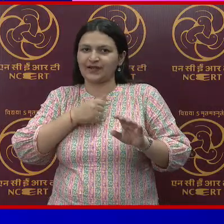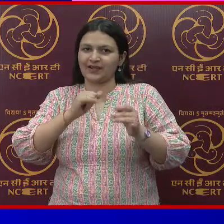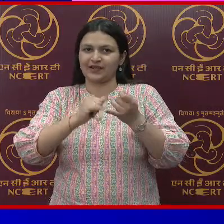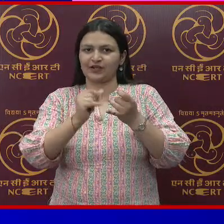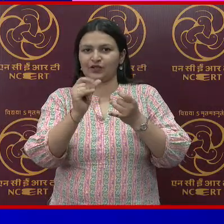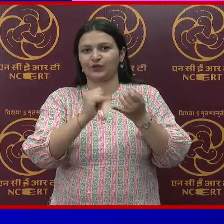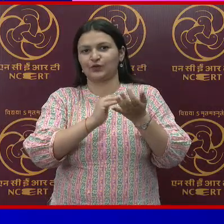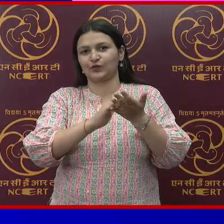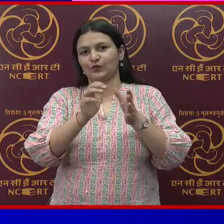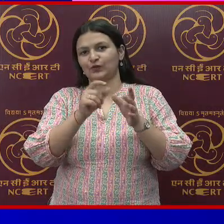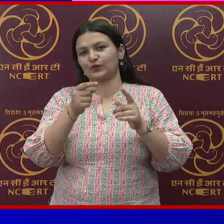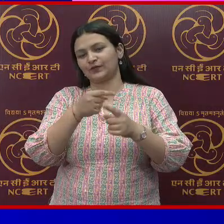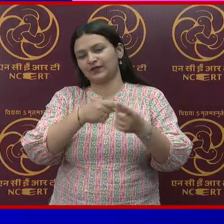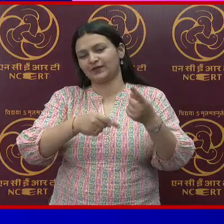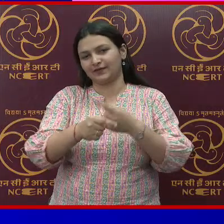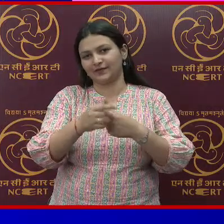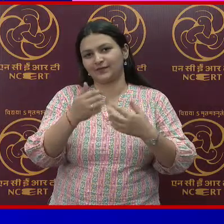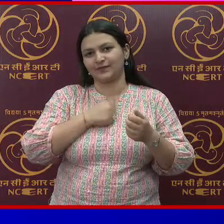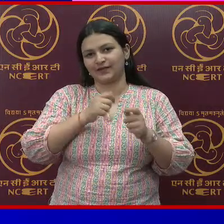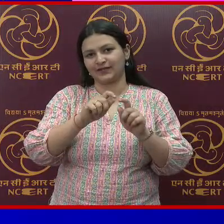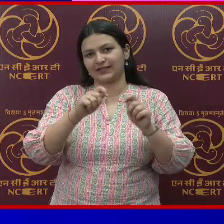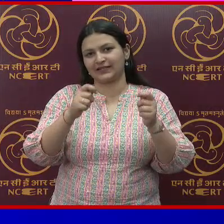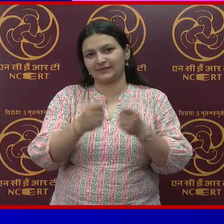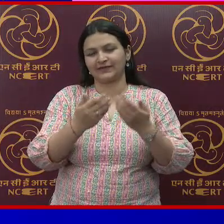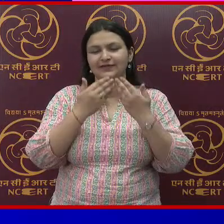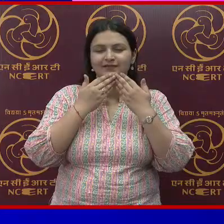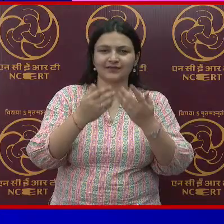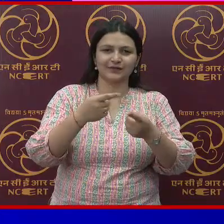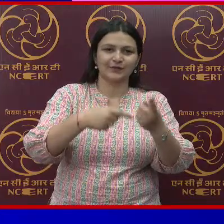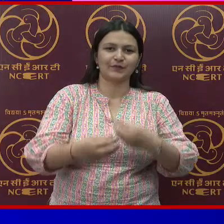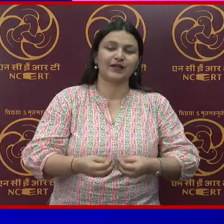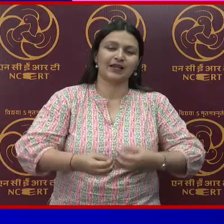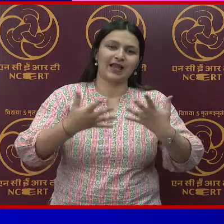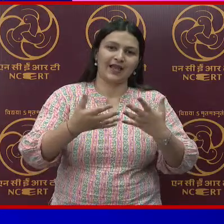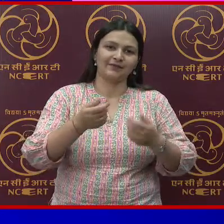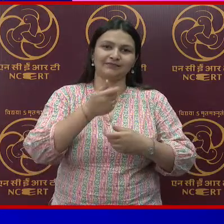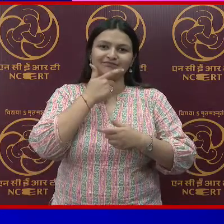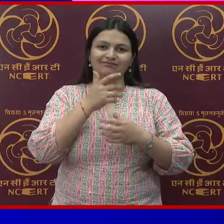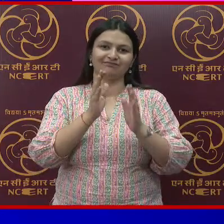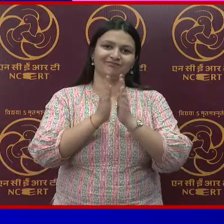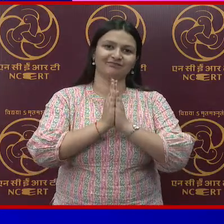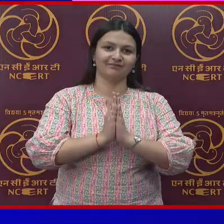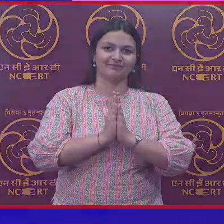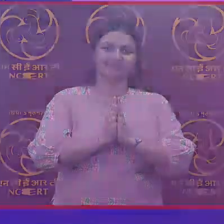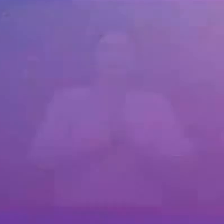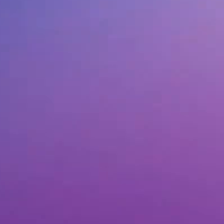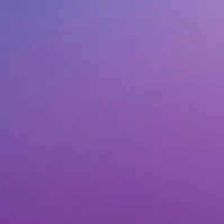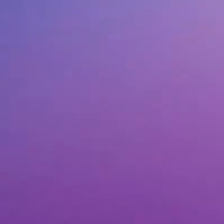सुषमा आप सभी से चाहती हूँ अपनी टीम के साथ अनुमति. खुश रहें, मुस्कुराते रहें. नमस्कार.